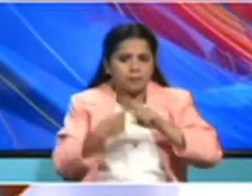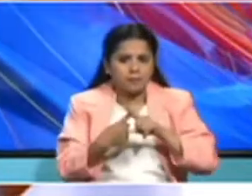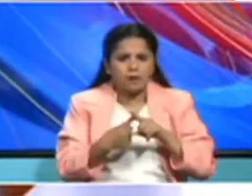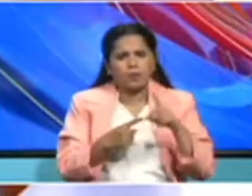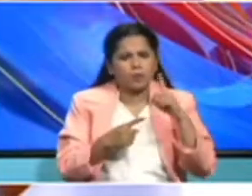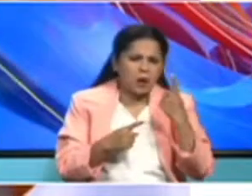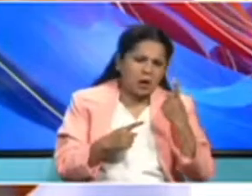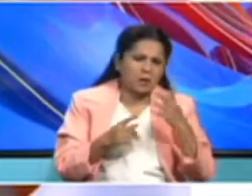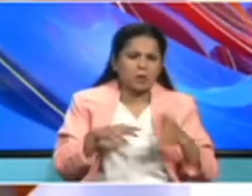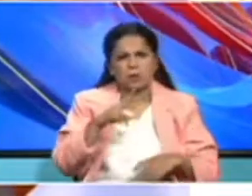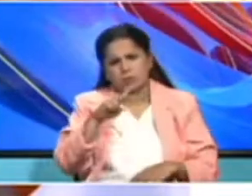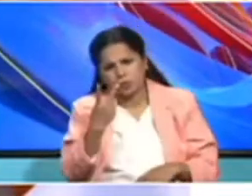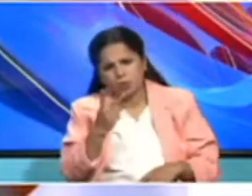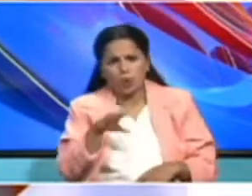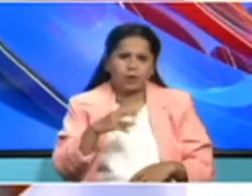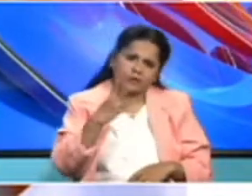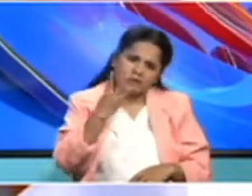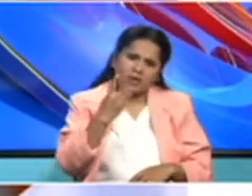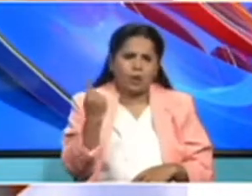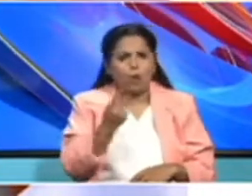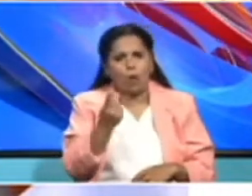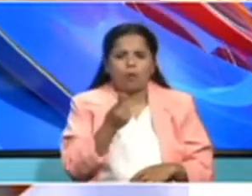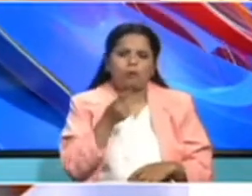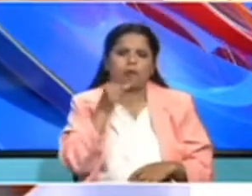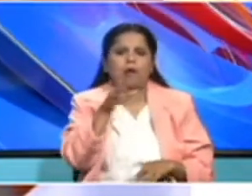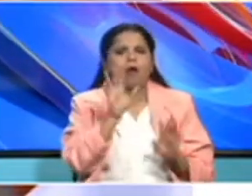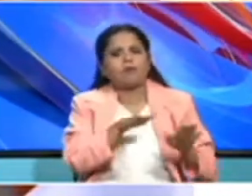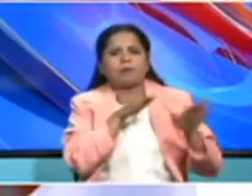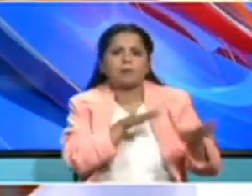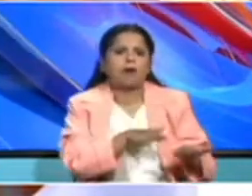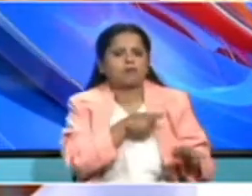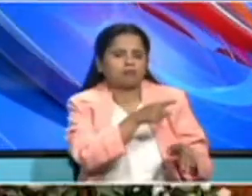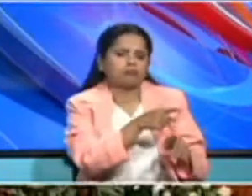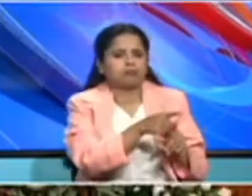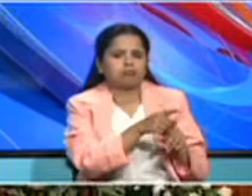एक या दो या तीन खेलों पर ही केंद्रित होकर रह जाते हैं,